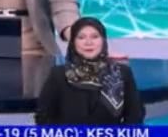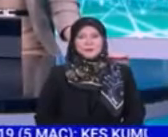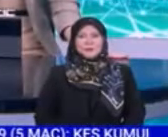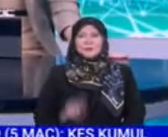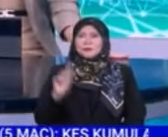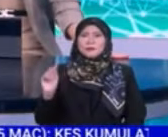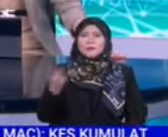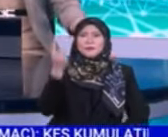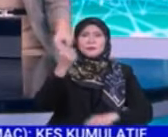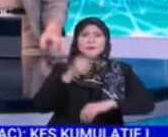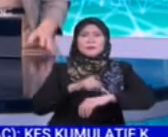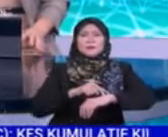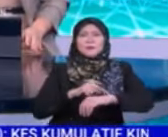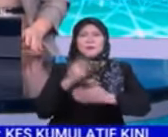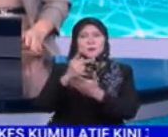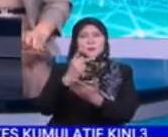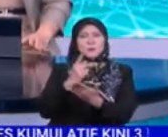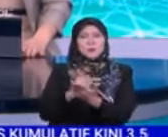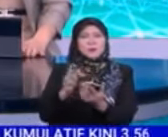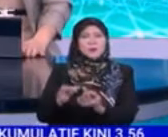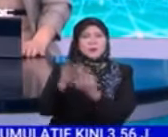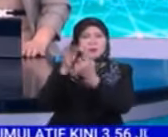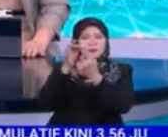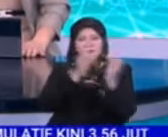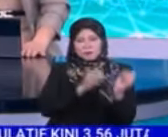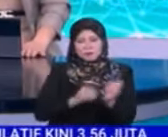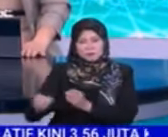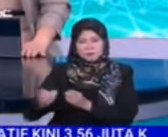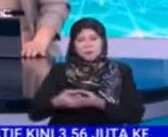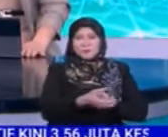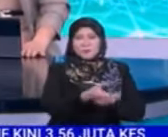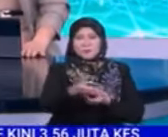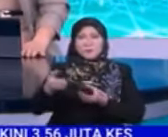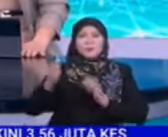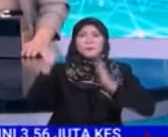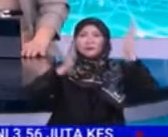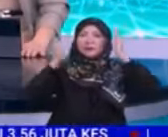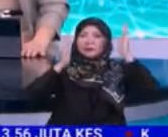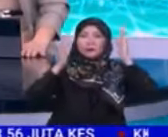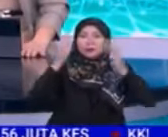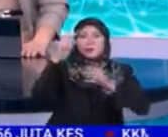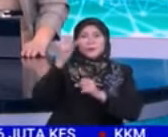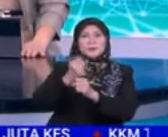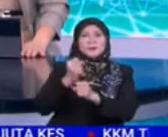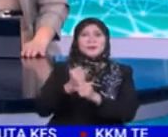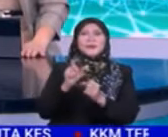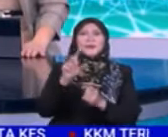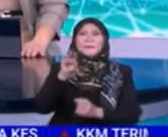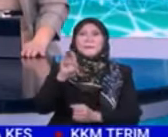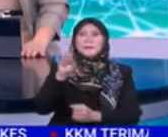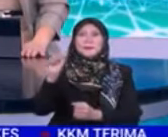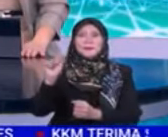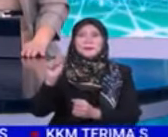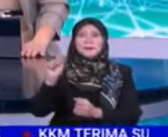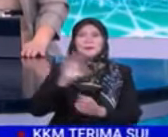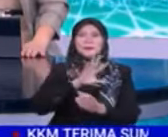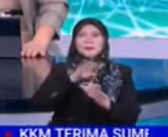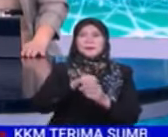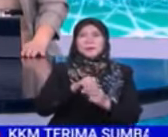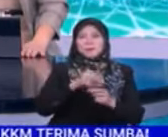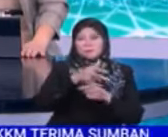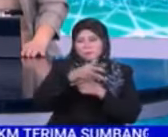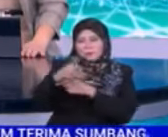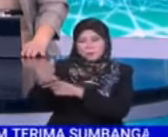Buat julung kalinya, satu kursus khas dianjurkan Jabatan Bomba dan Penyelamat Malaysia untuk petugas media yang sering kali terlibat dengan